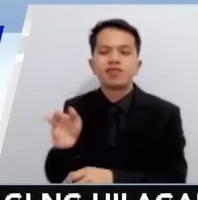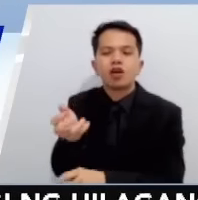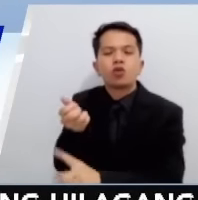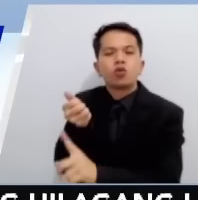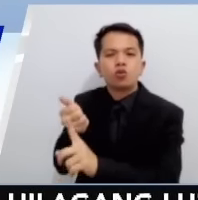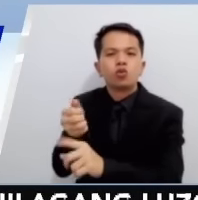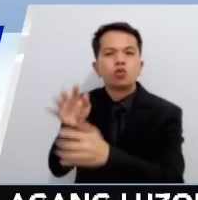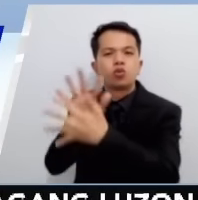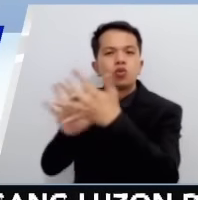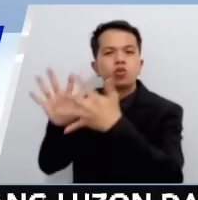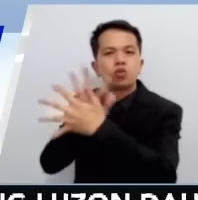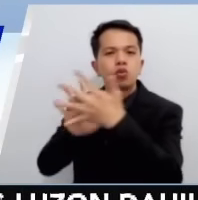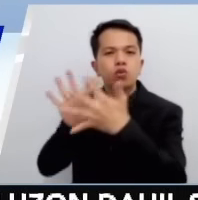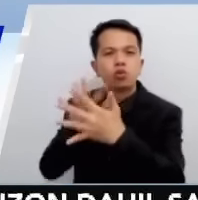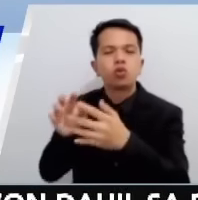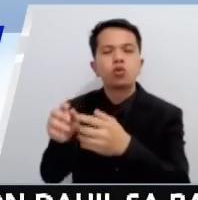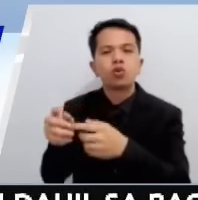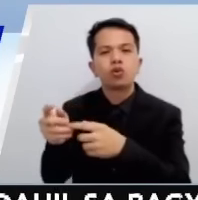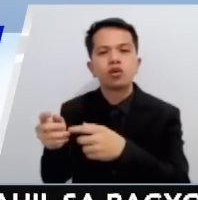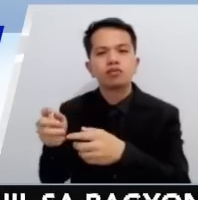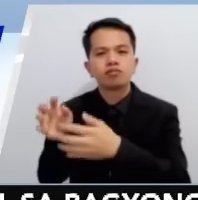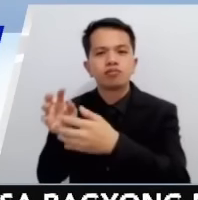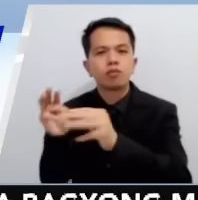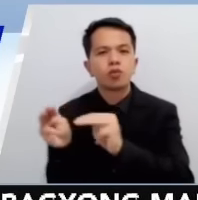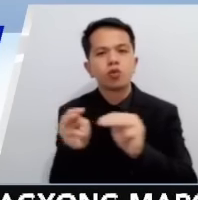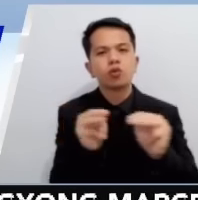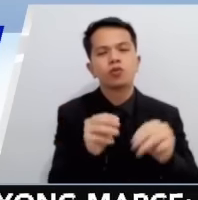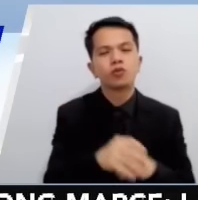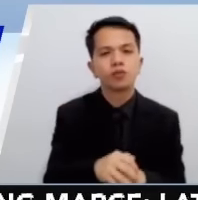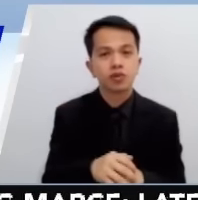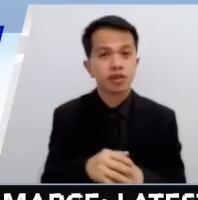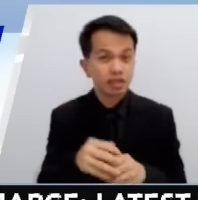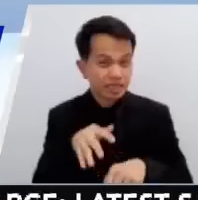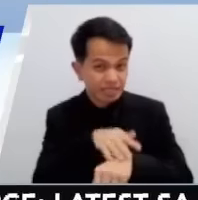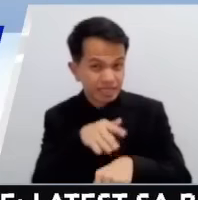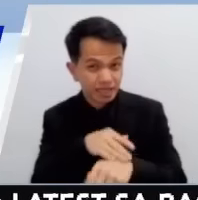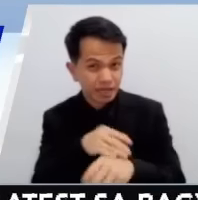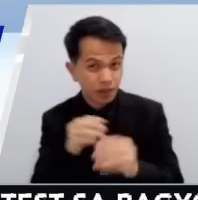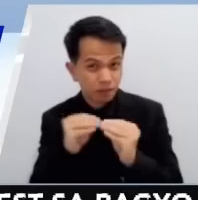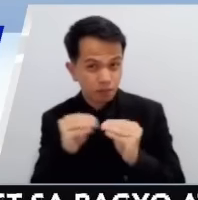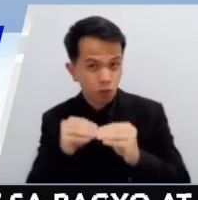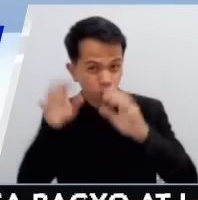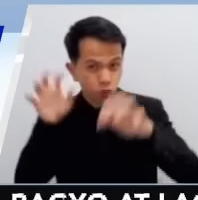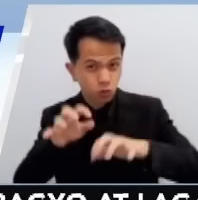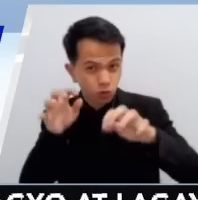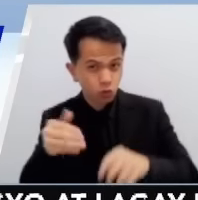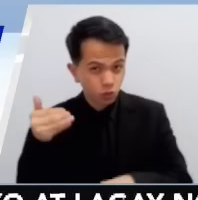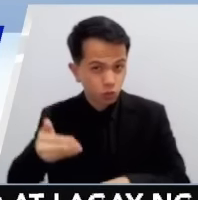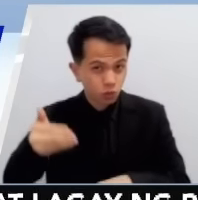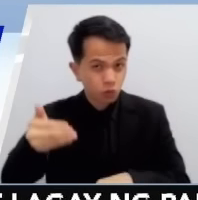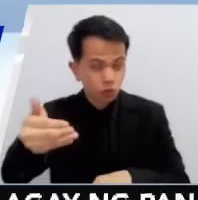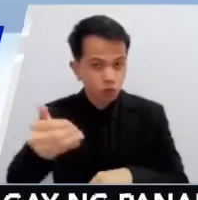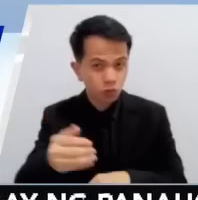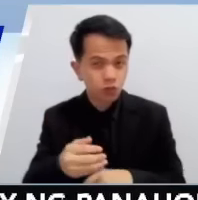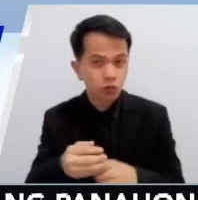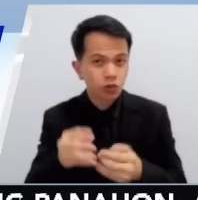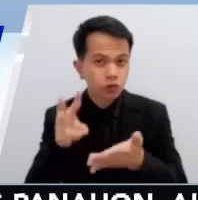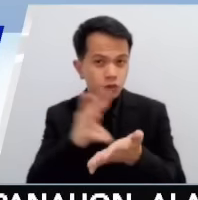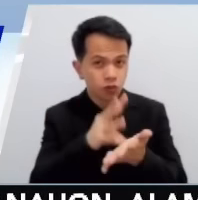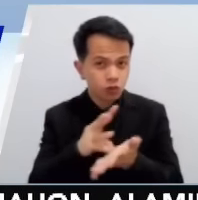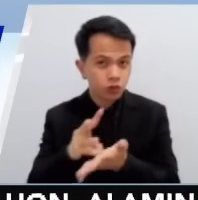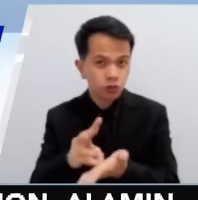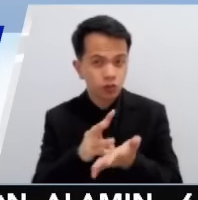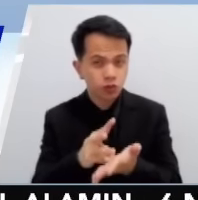nagpapauso sa ngayon mm So kung mabagal po ito mas matindi yung magiging pag-ulan doun sa mga lugar na inaabot nitong rain band ng